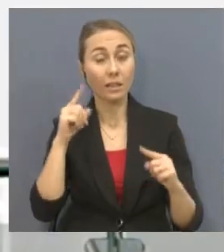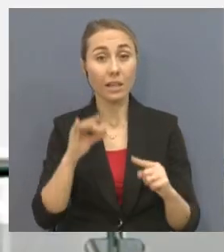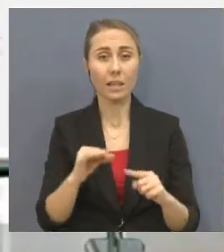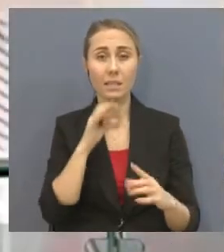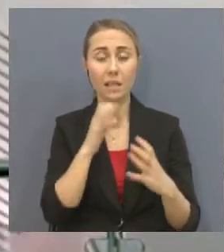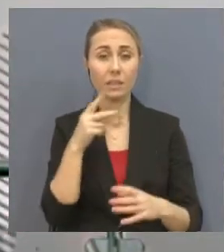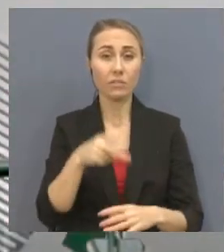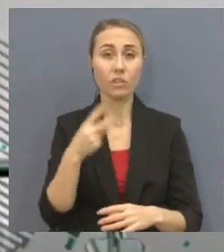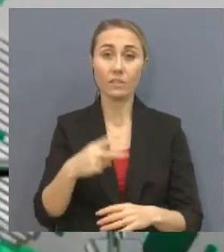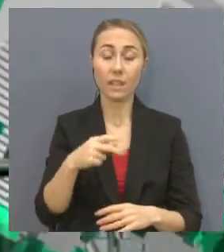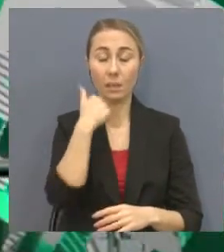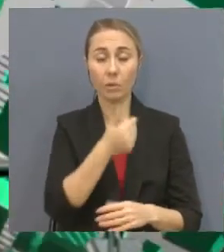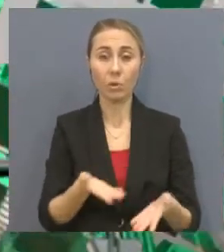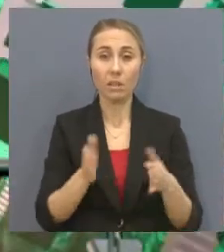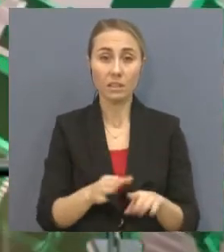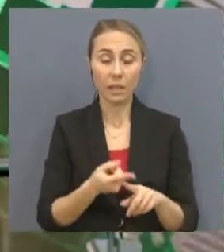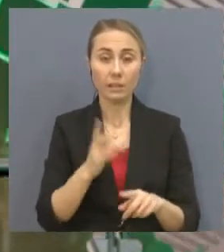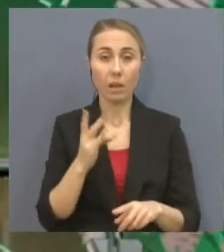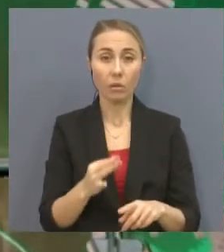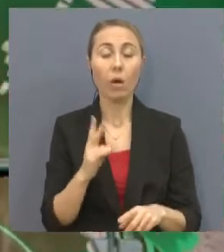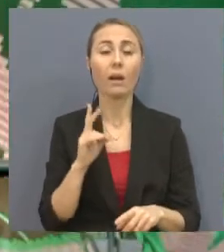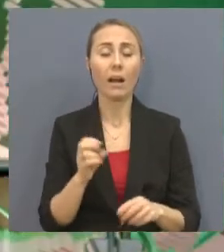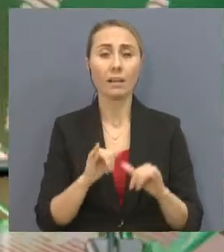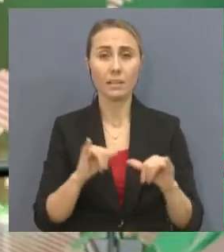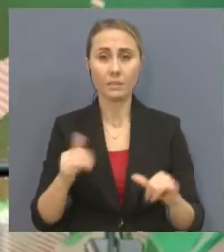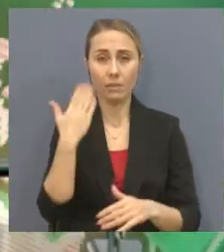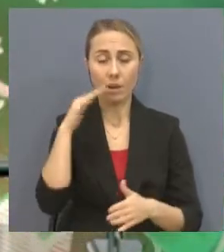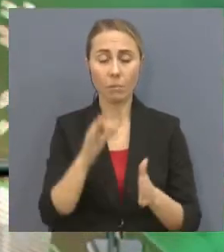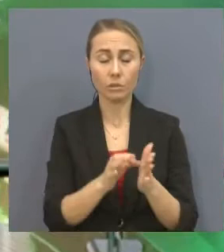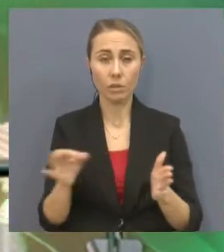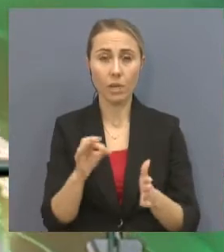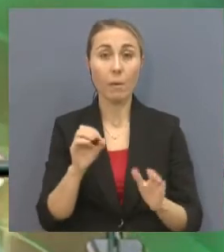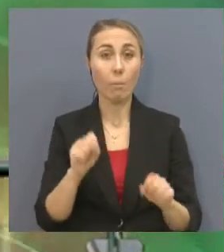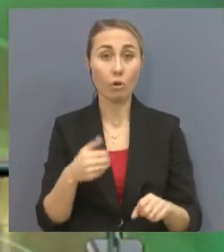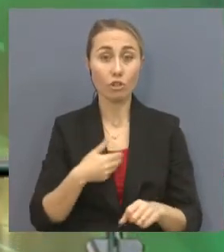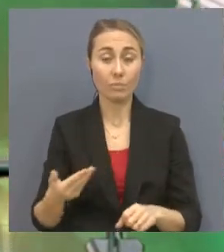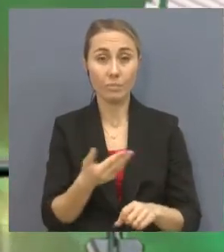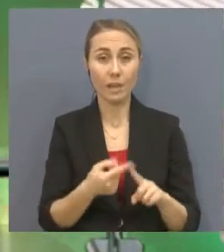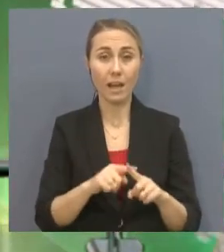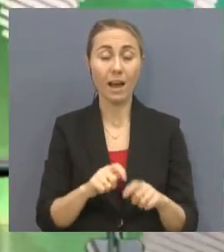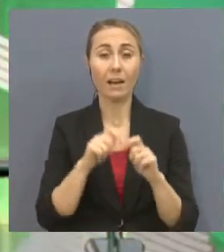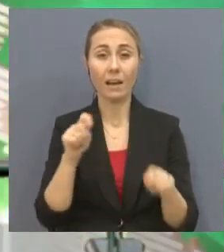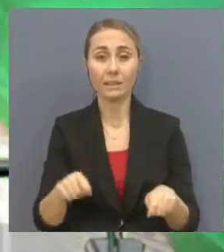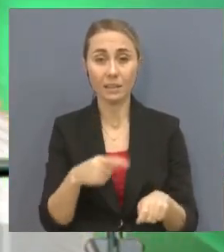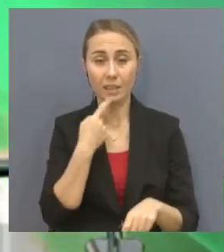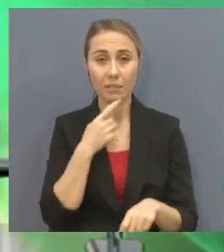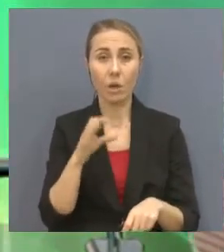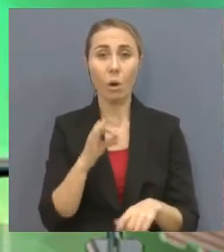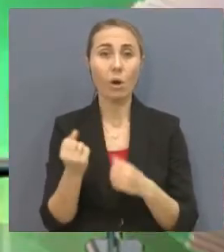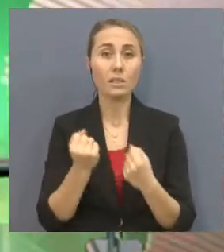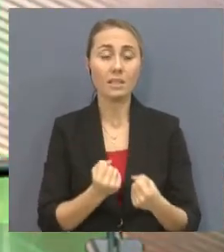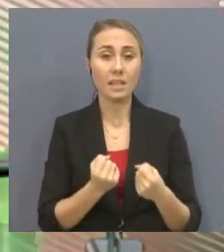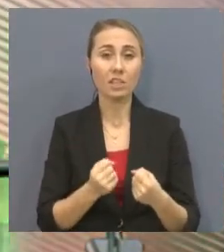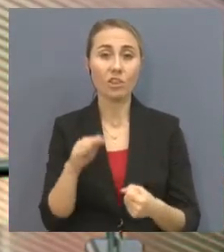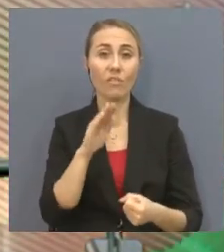2020 году как развивалась промышленность в акмолинской области и можем ли мы открыто говорить о сдерживающих